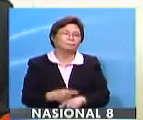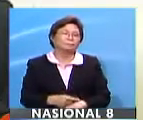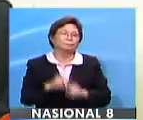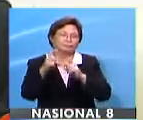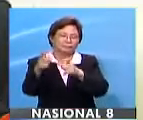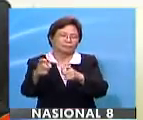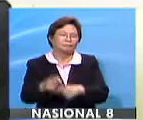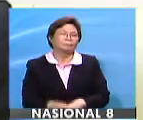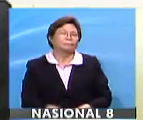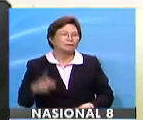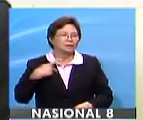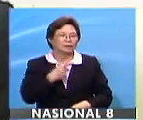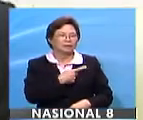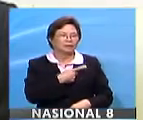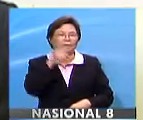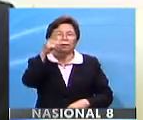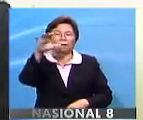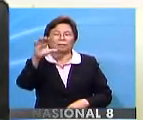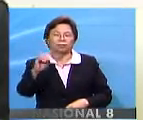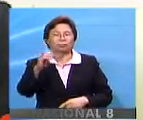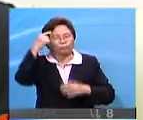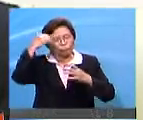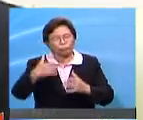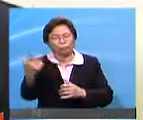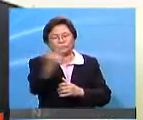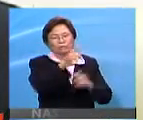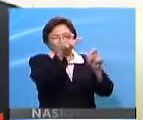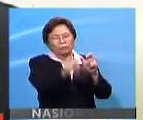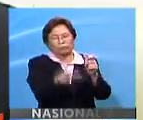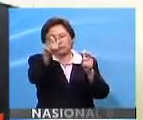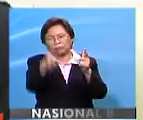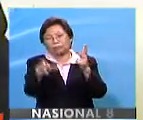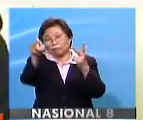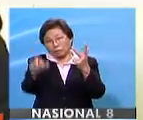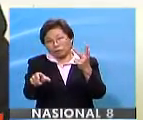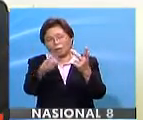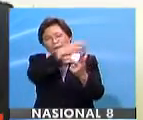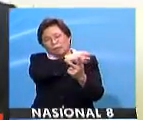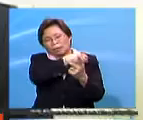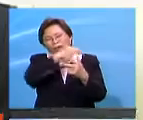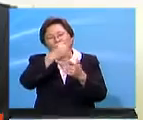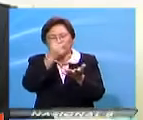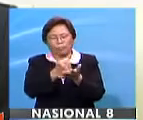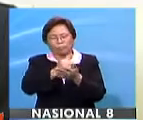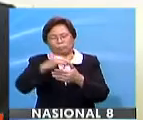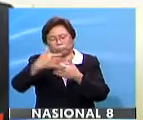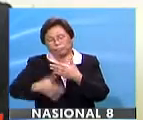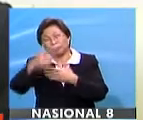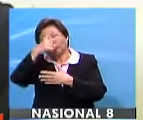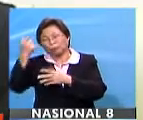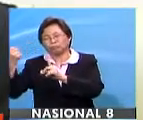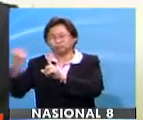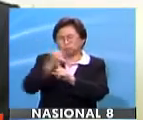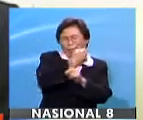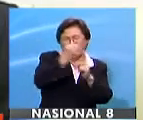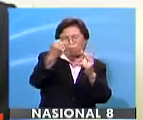Jadi kita, Esko telah memutuskan ketiga-tiga pegawai imigresen yang cedera akibat dari serangan